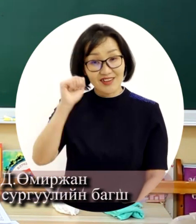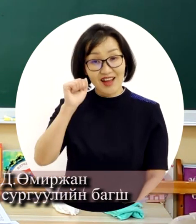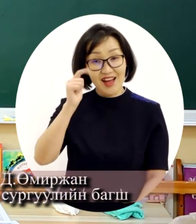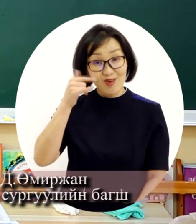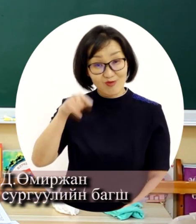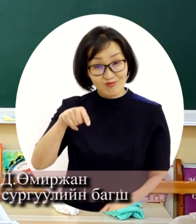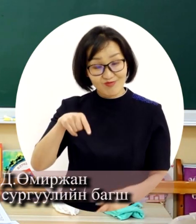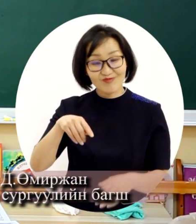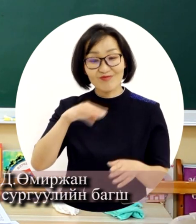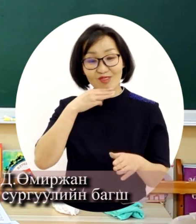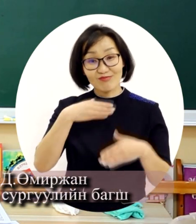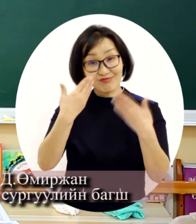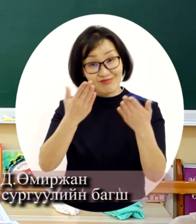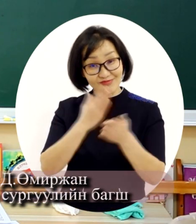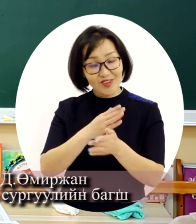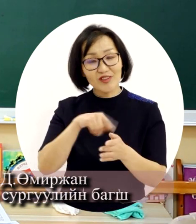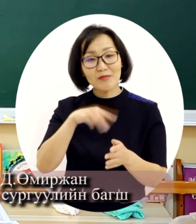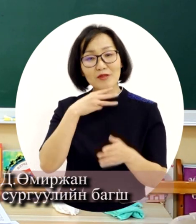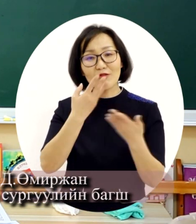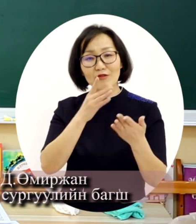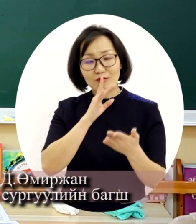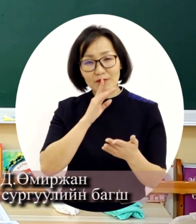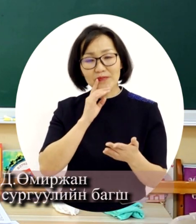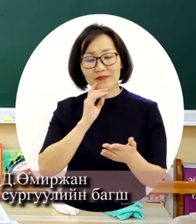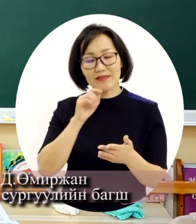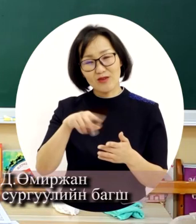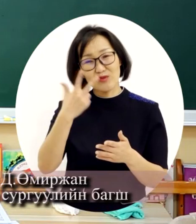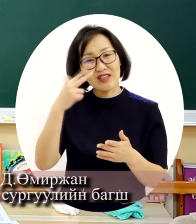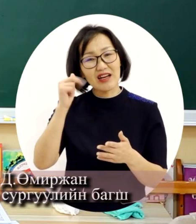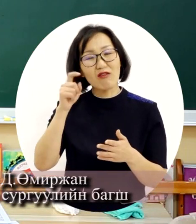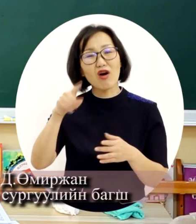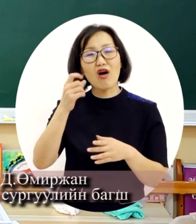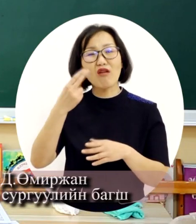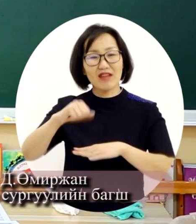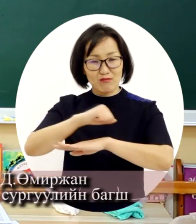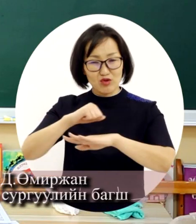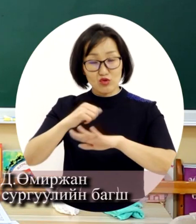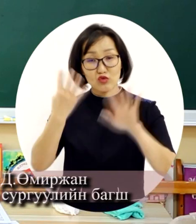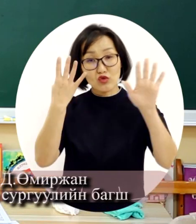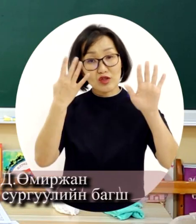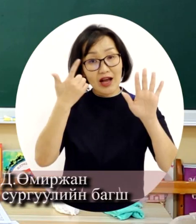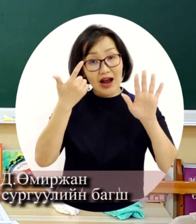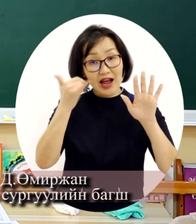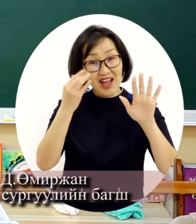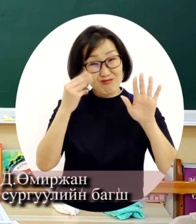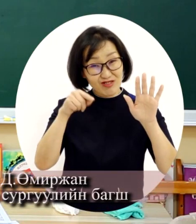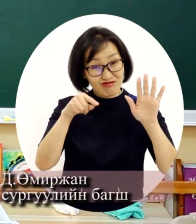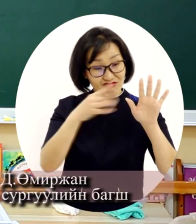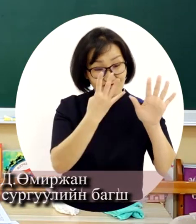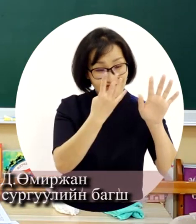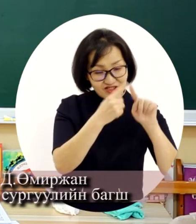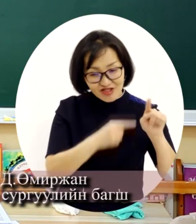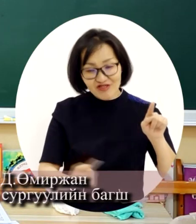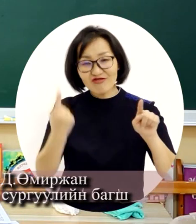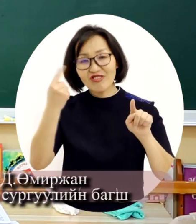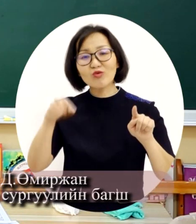Қысқаша мәлімет берейін. Қауды аймағының Маңқын сумында орналасқан. Моңғолияның 9 кереметінің бірі ретінде танылды. Маңқын